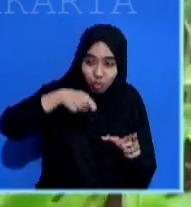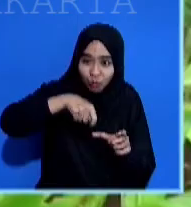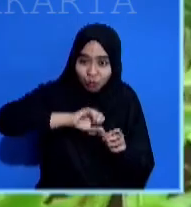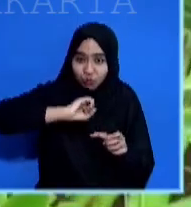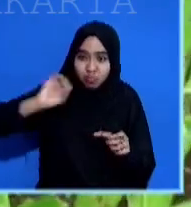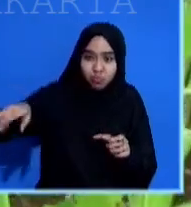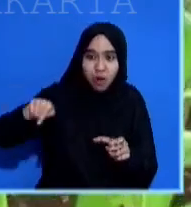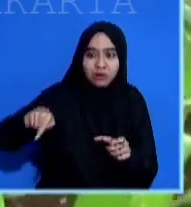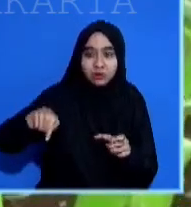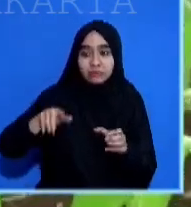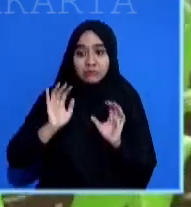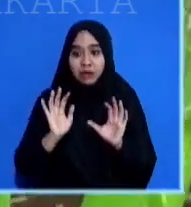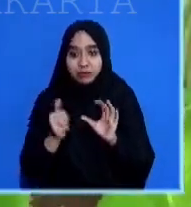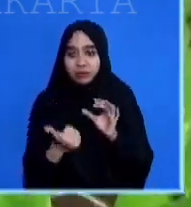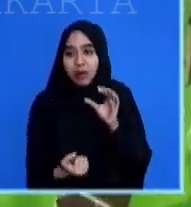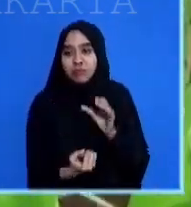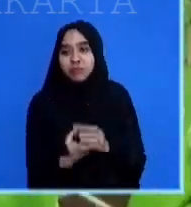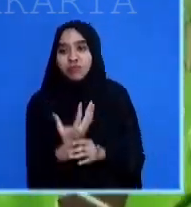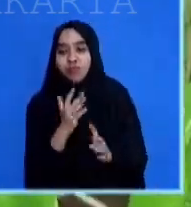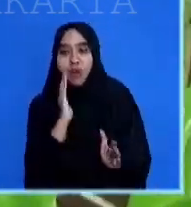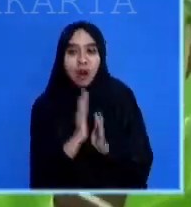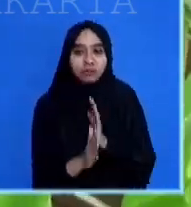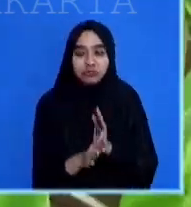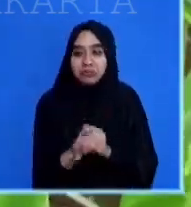polamanusingan Tu langsung